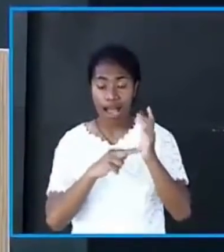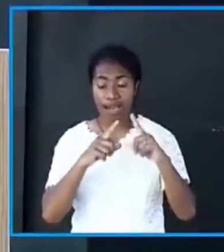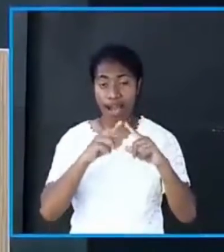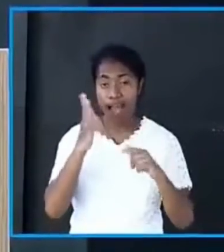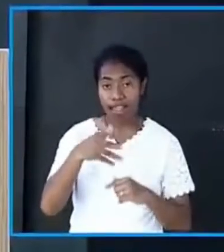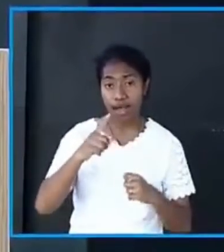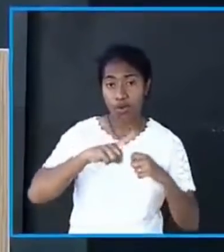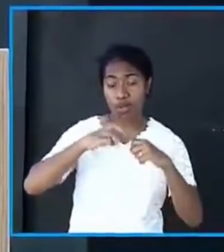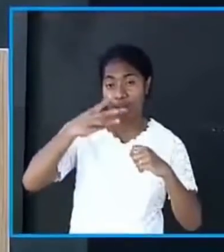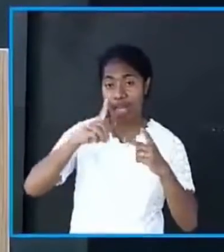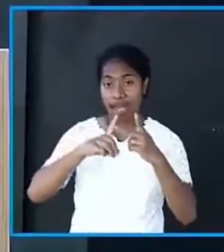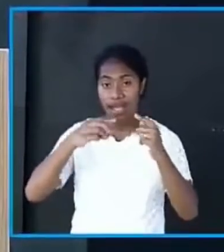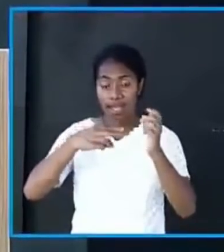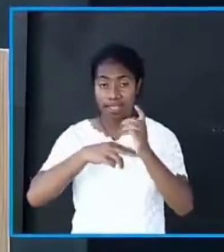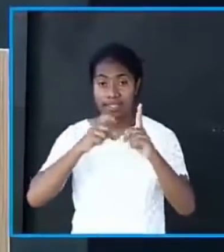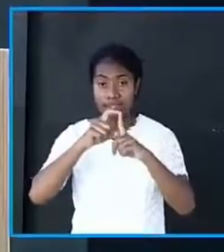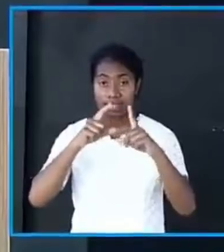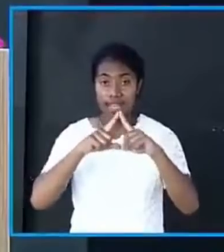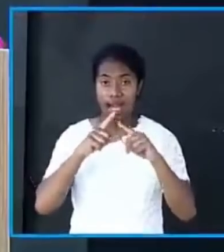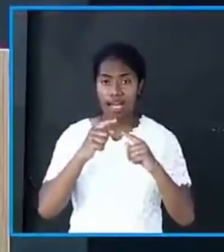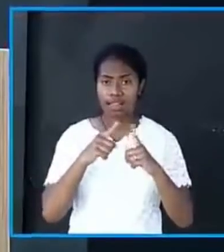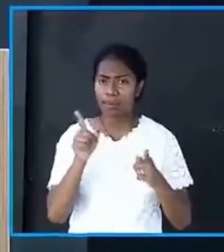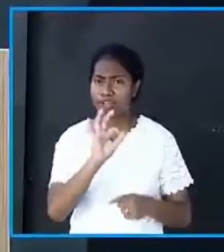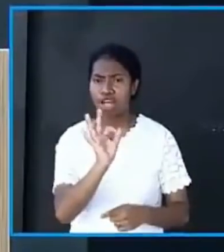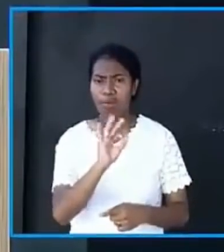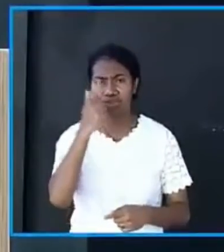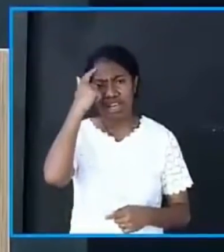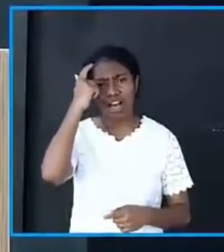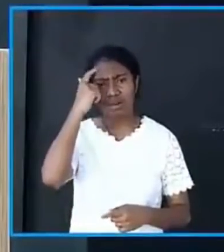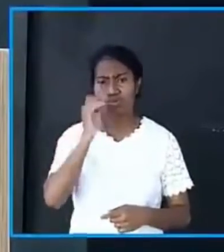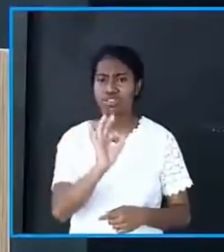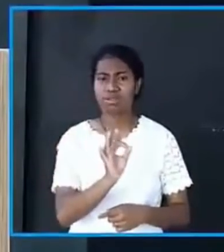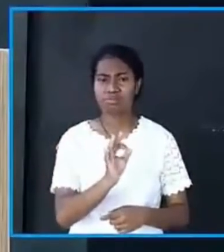maka anjing bukan pribadi